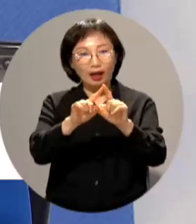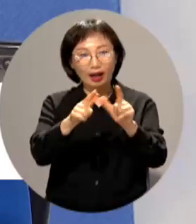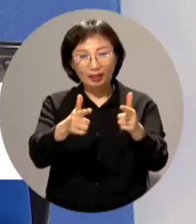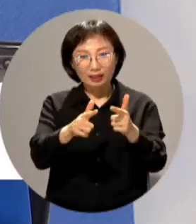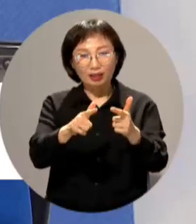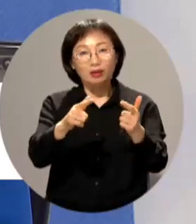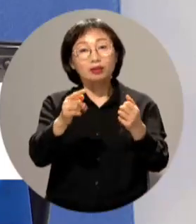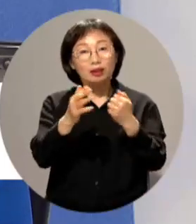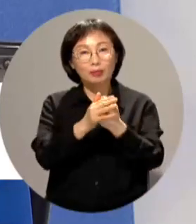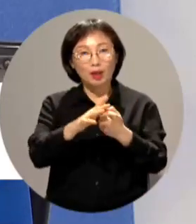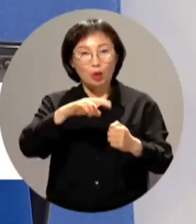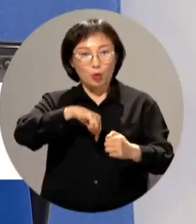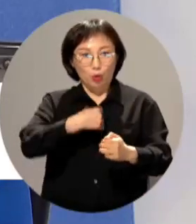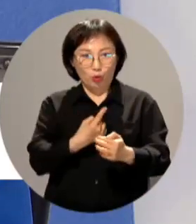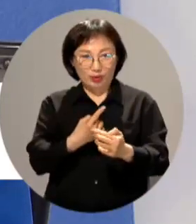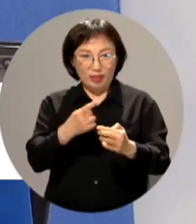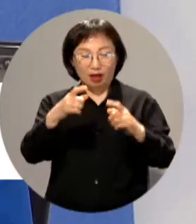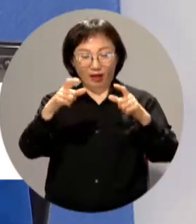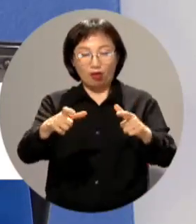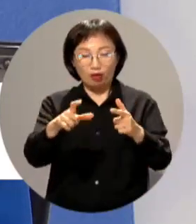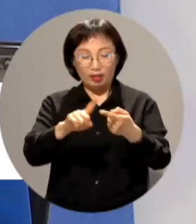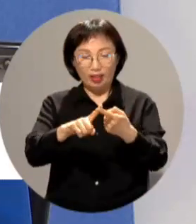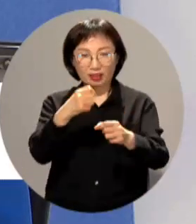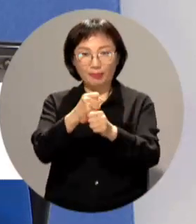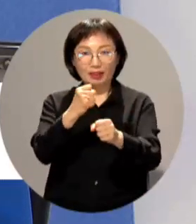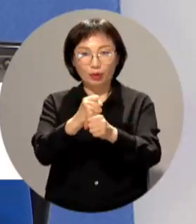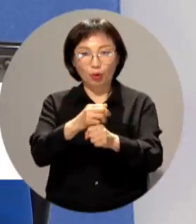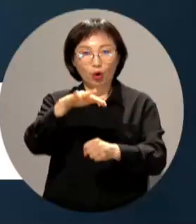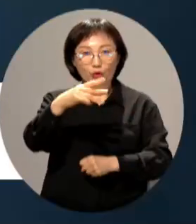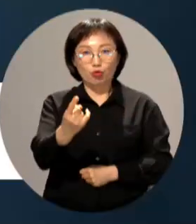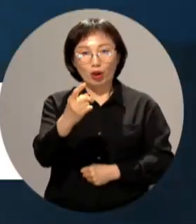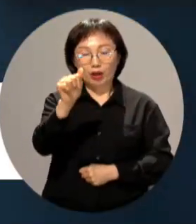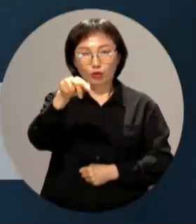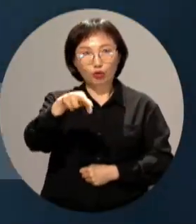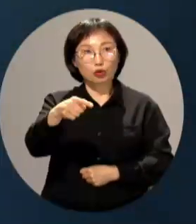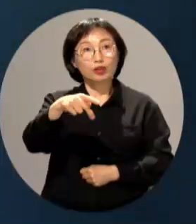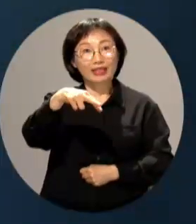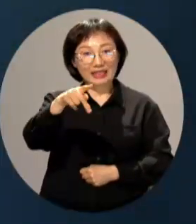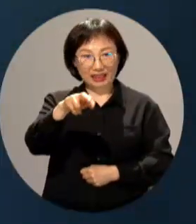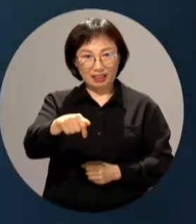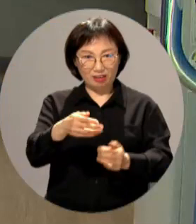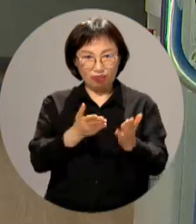독자 령의 골 교체가 하면서 챙 의식 의 정체를 만들 것이오